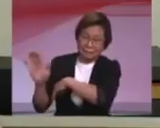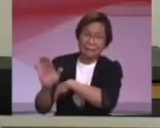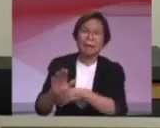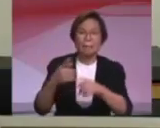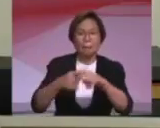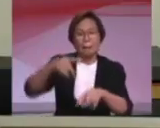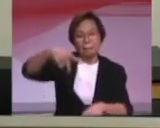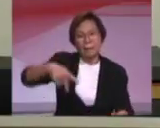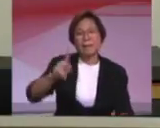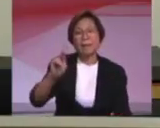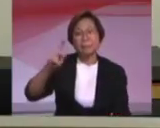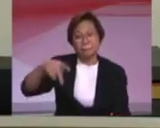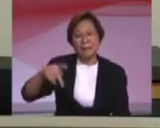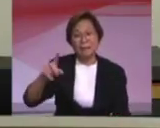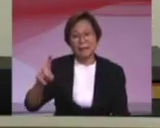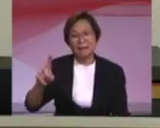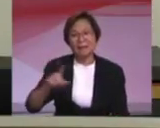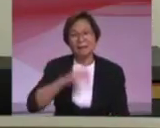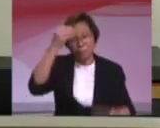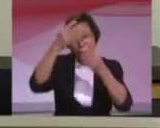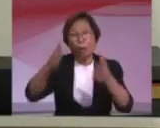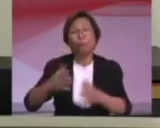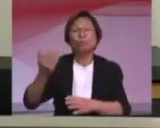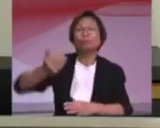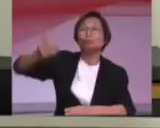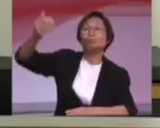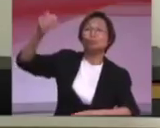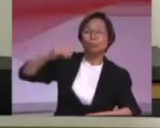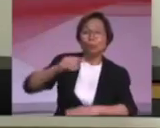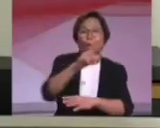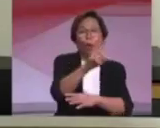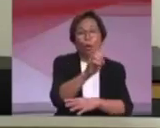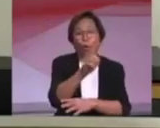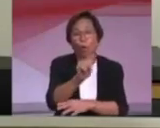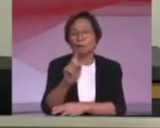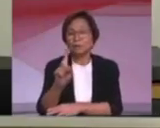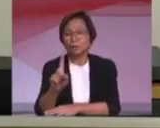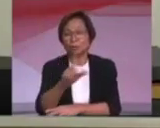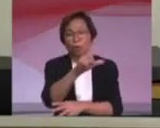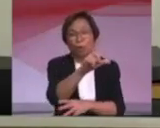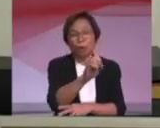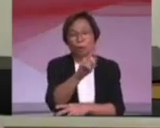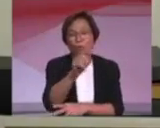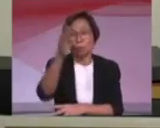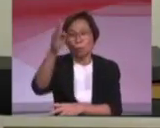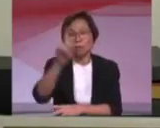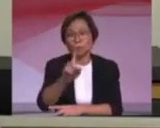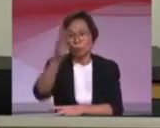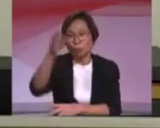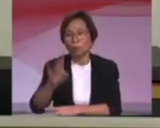PKPD yang saya umumkan dulu di lot 1 palang